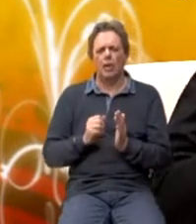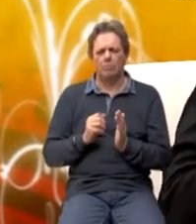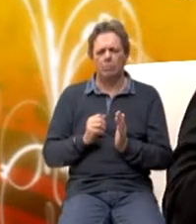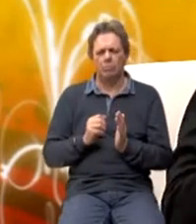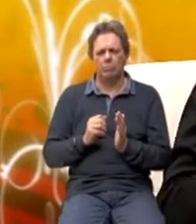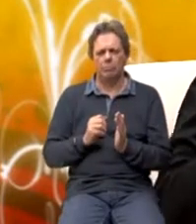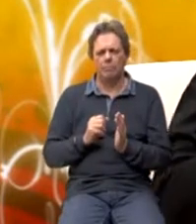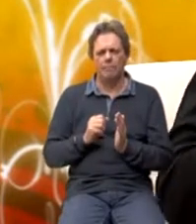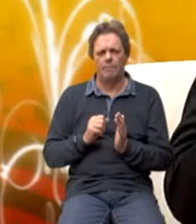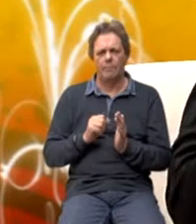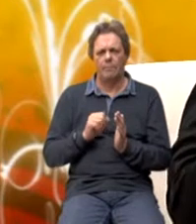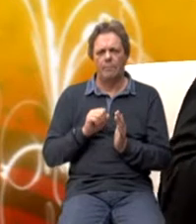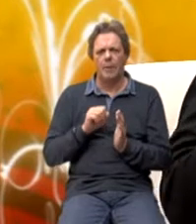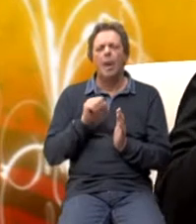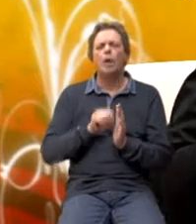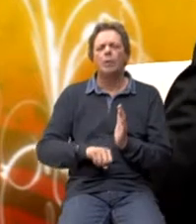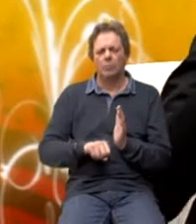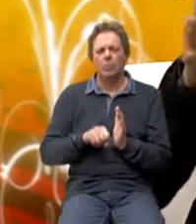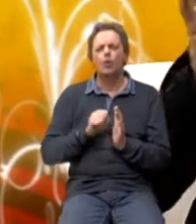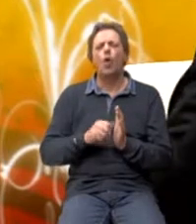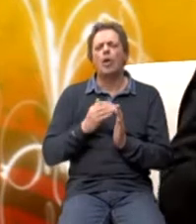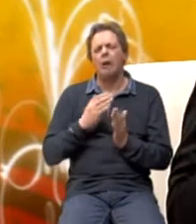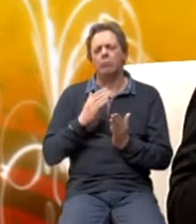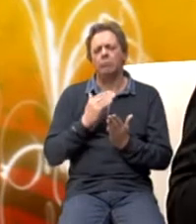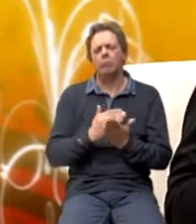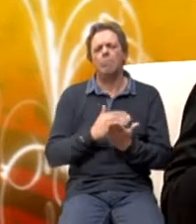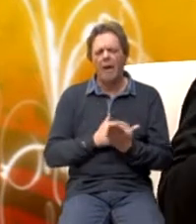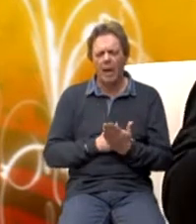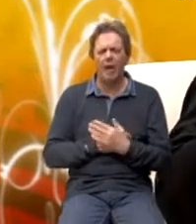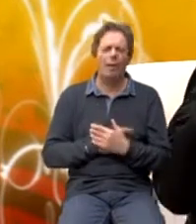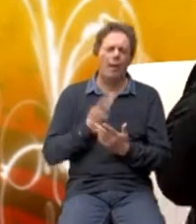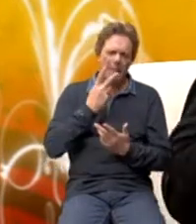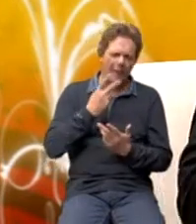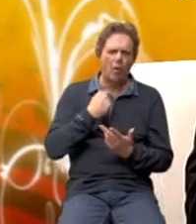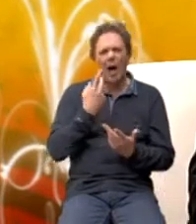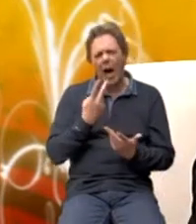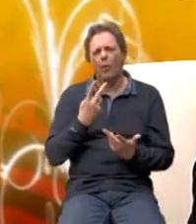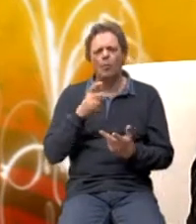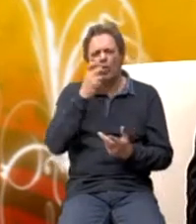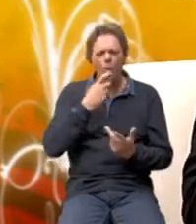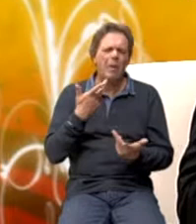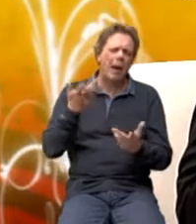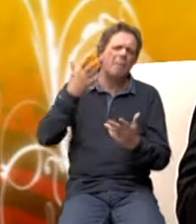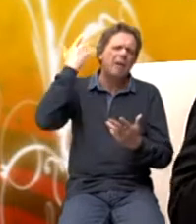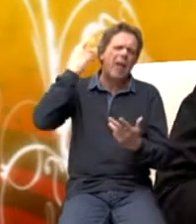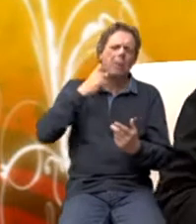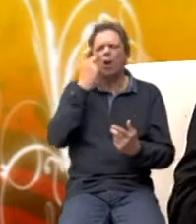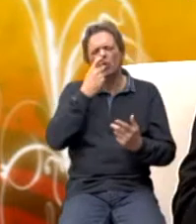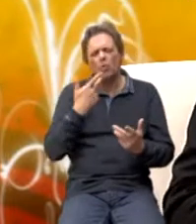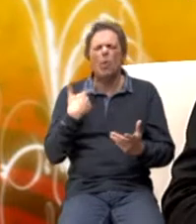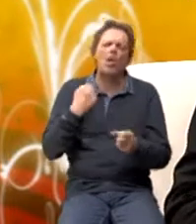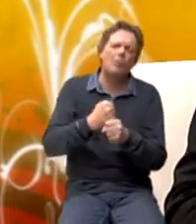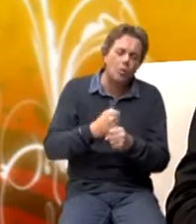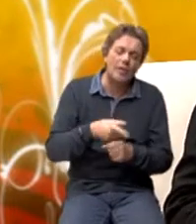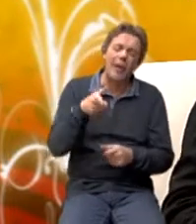sad prije bilo ako se sumnja, onda će uzeti kontrolno tijelo na analizu nekakav proizvod, a